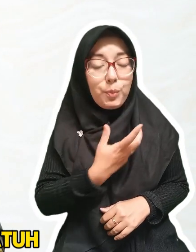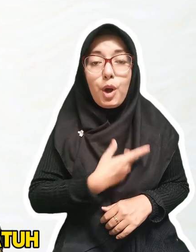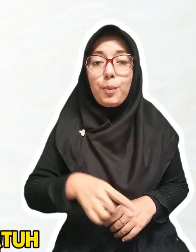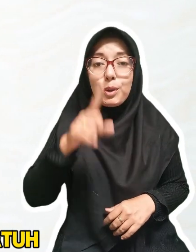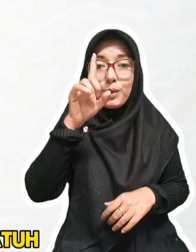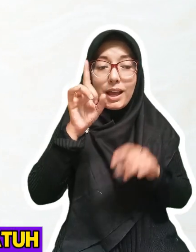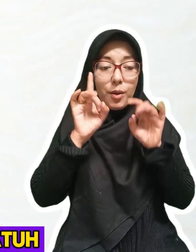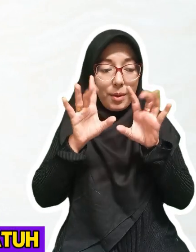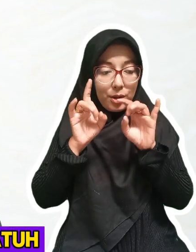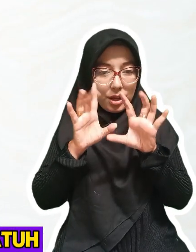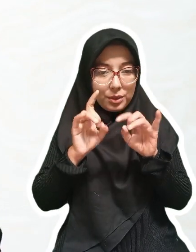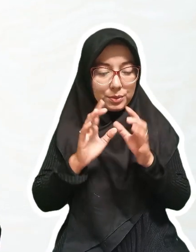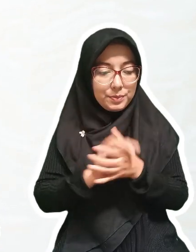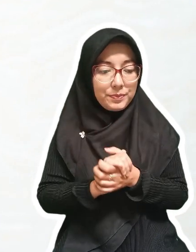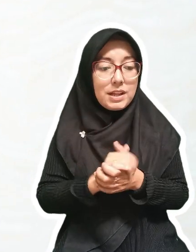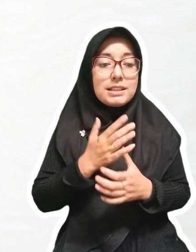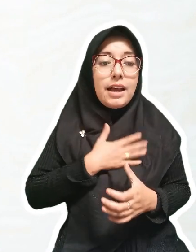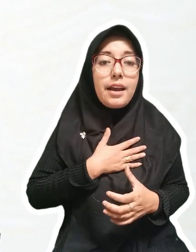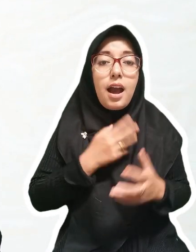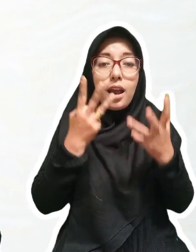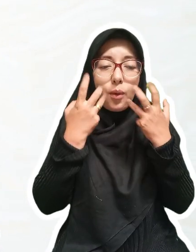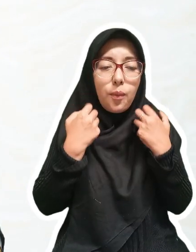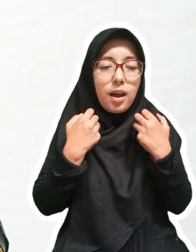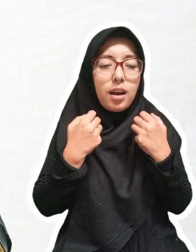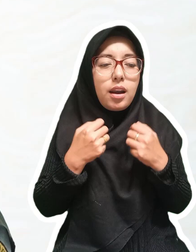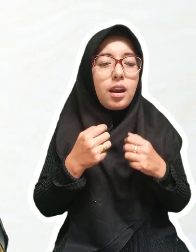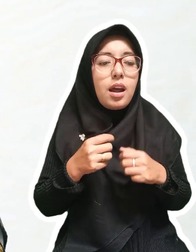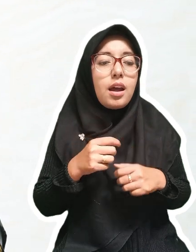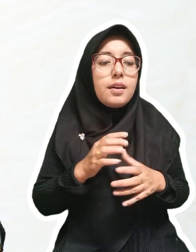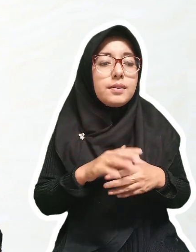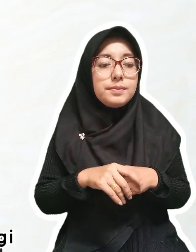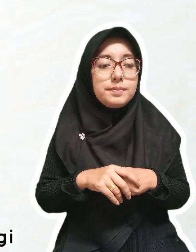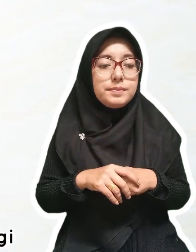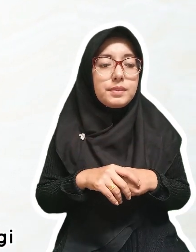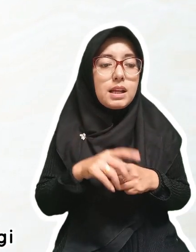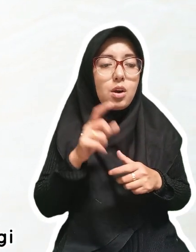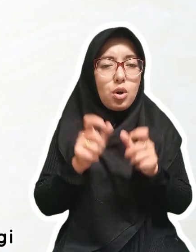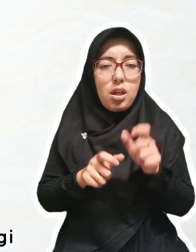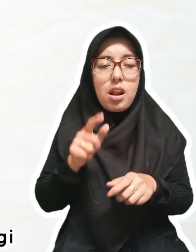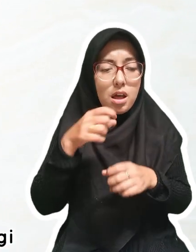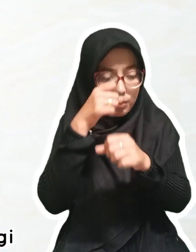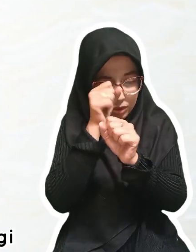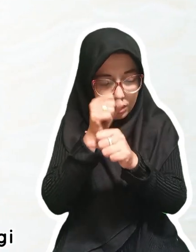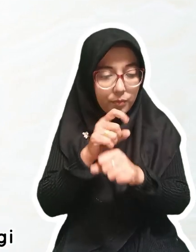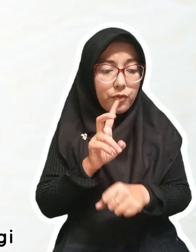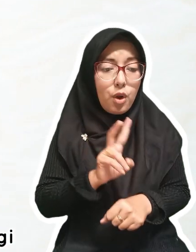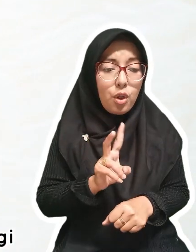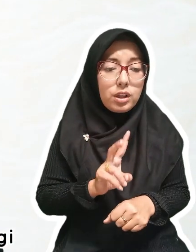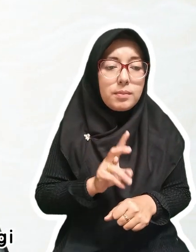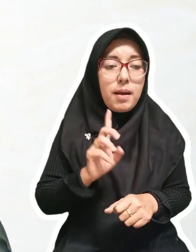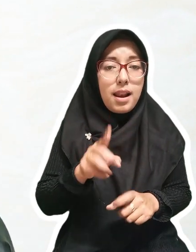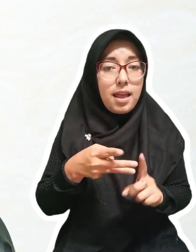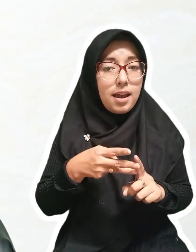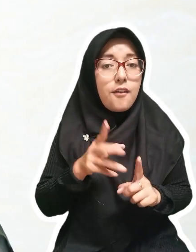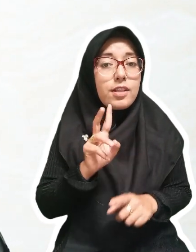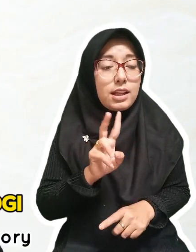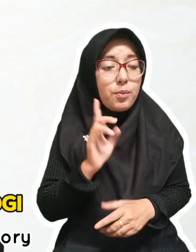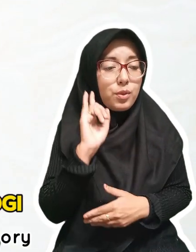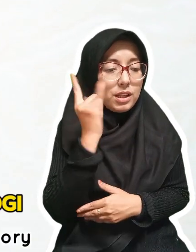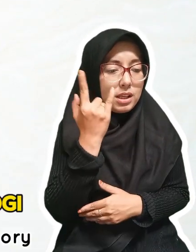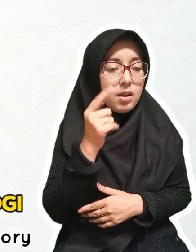Assalamualaikum warahmatullahi wabarakatuh. Saya Dr. Hewan Mutia Rahmah, staf dari Laboratorium Virologi Balai Veteriner Bukit